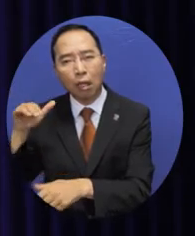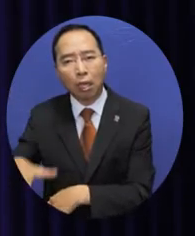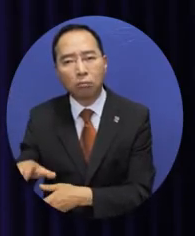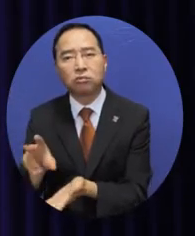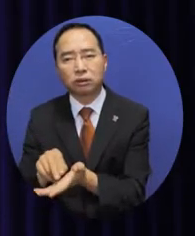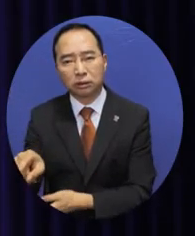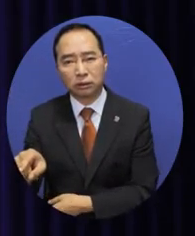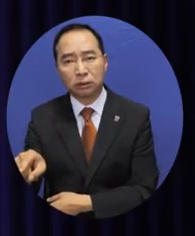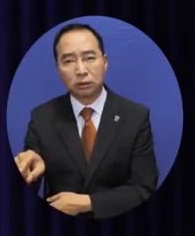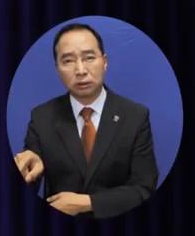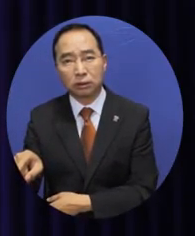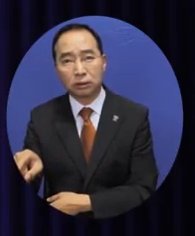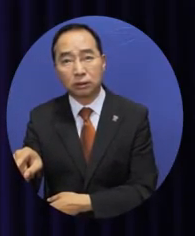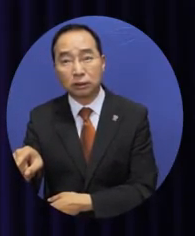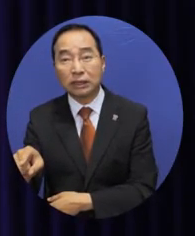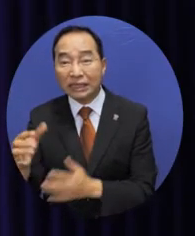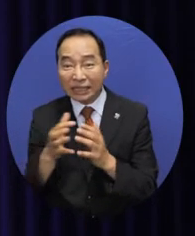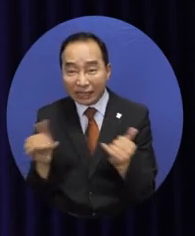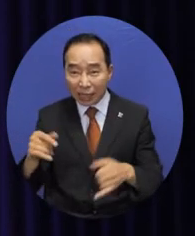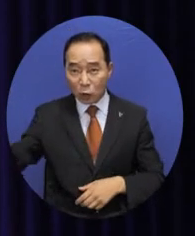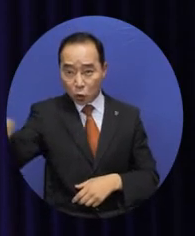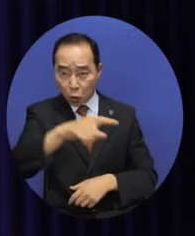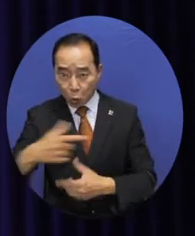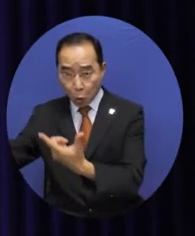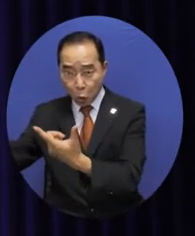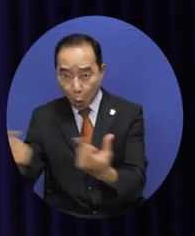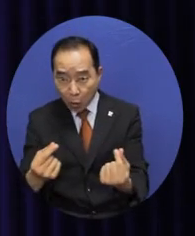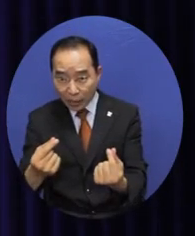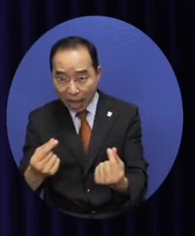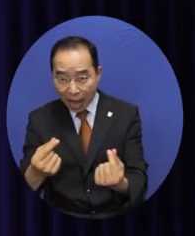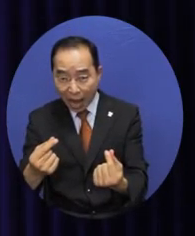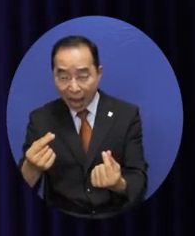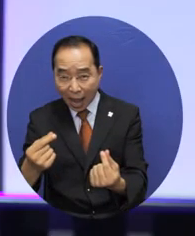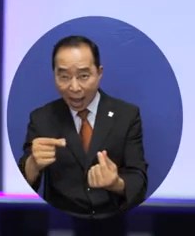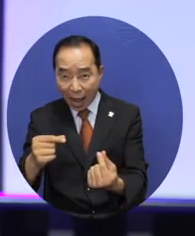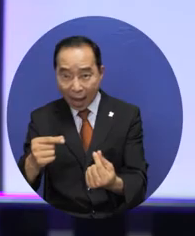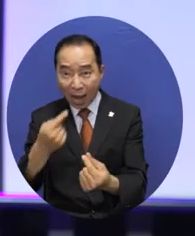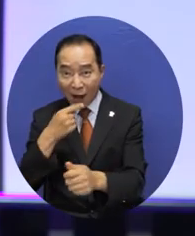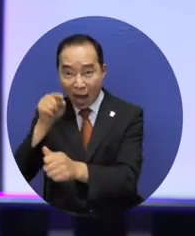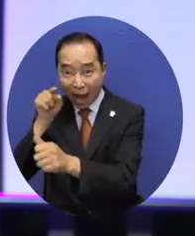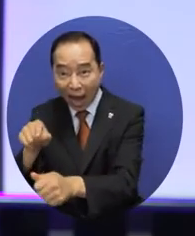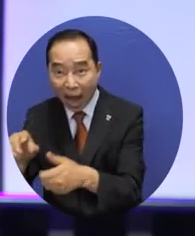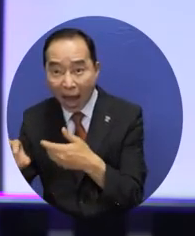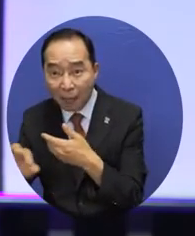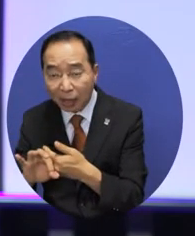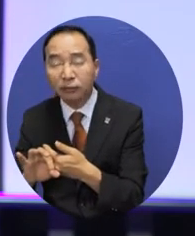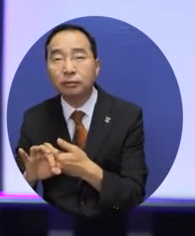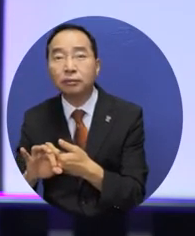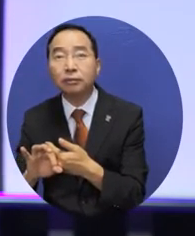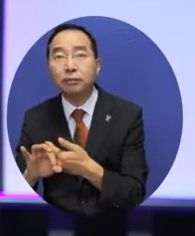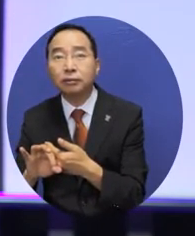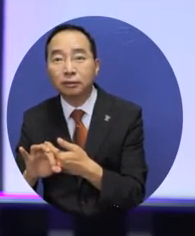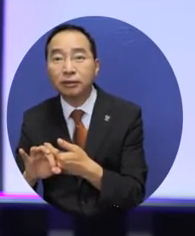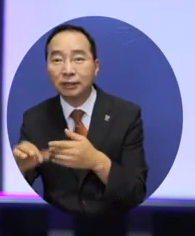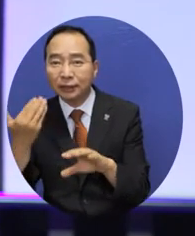동일성을 형성하면 타자라는 것을 구성하게 됩니다. 그래서 이 타자를